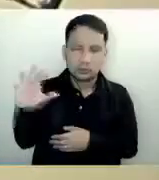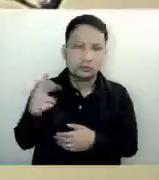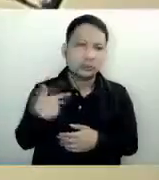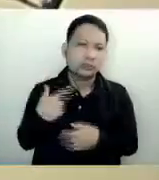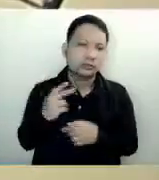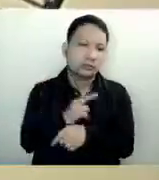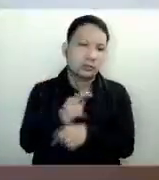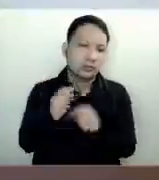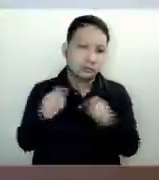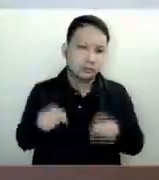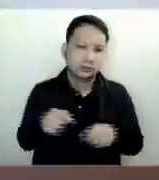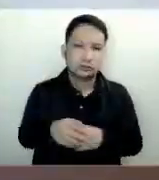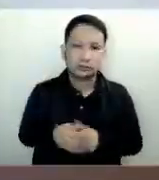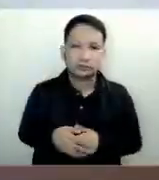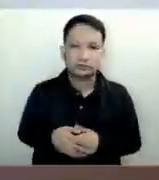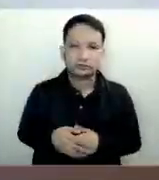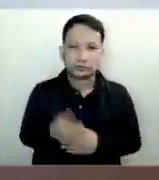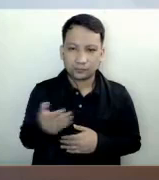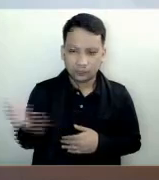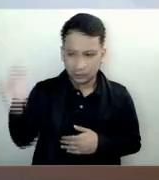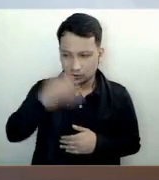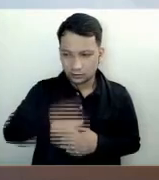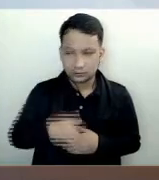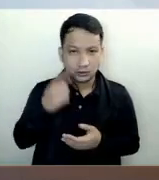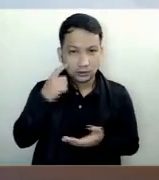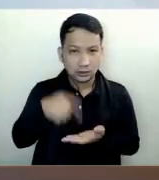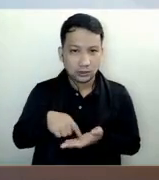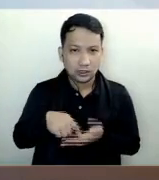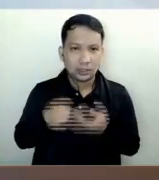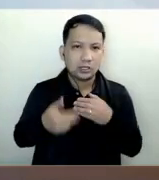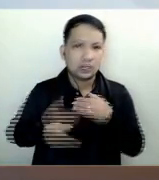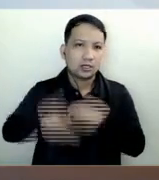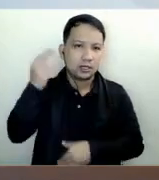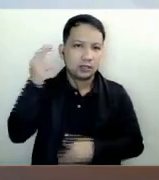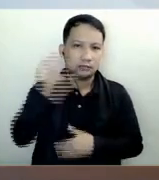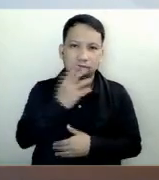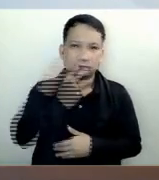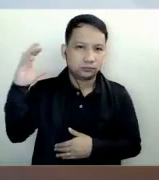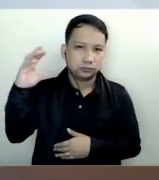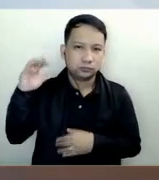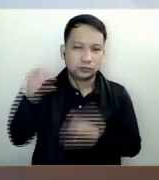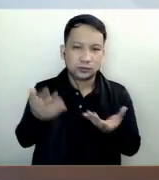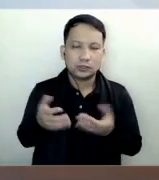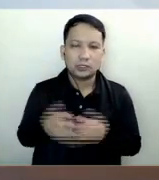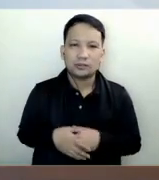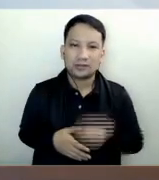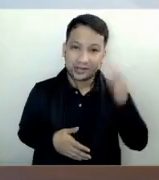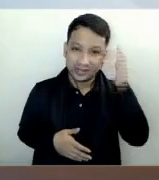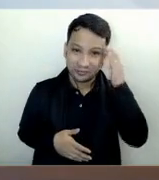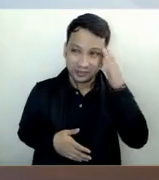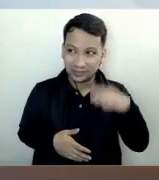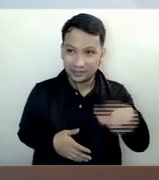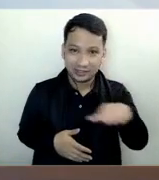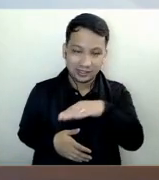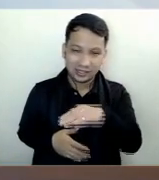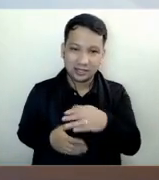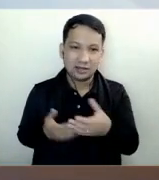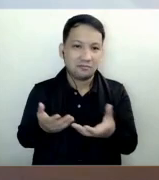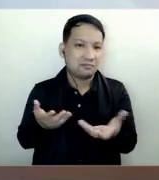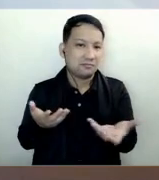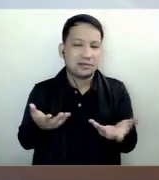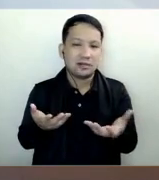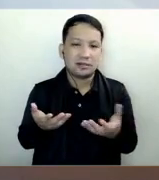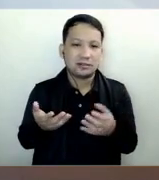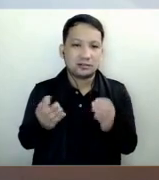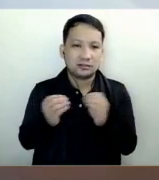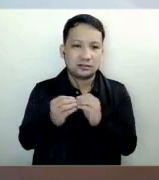the weekend, nag-register na naman tayo ng napakataas na heat index. And alam naman natin na parang rule of